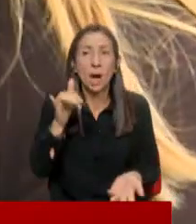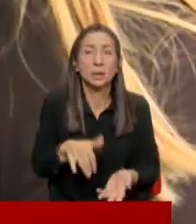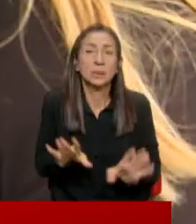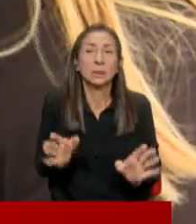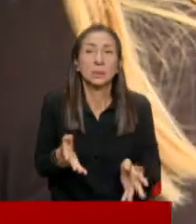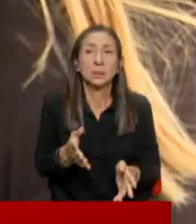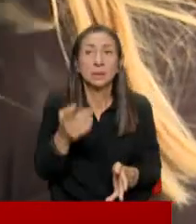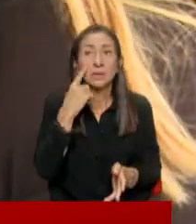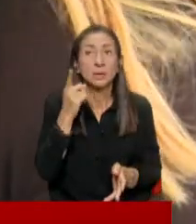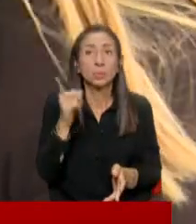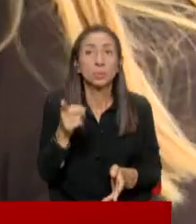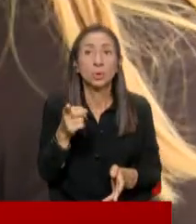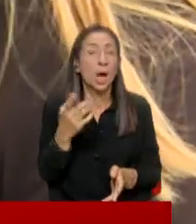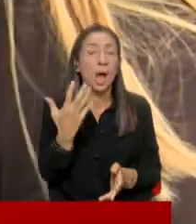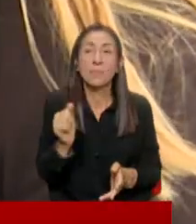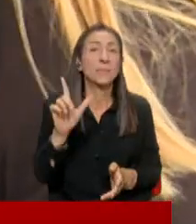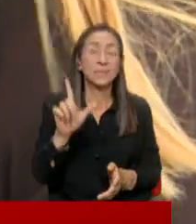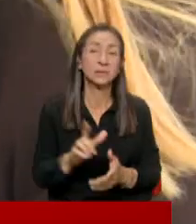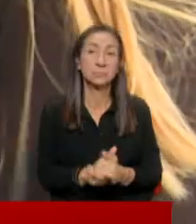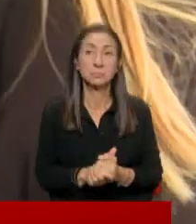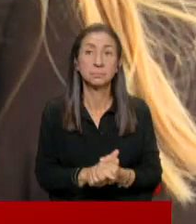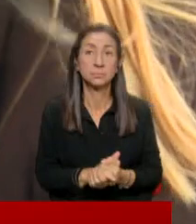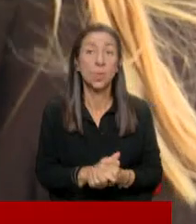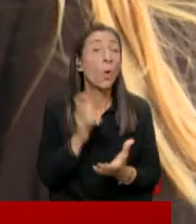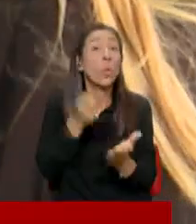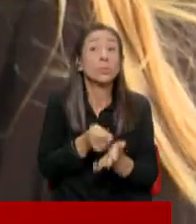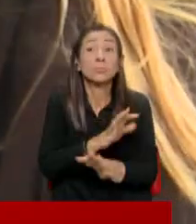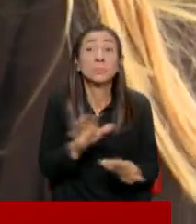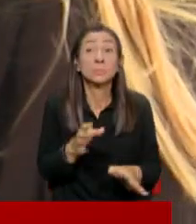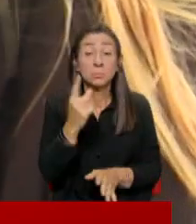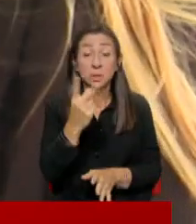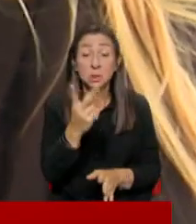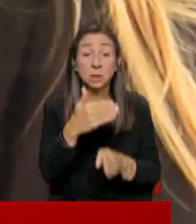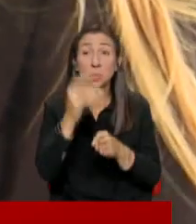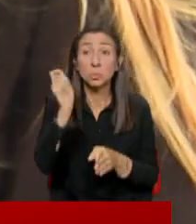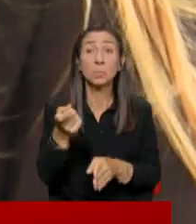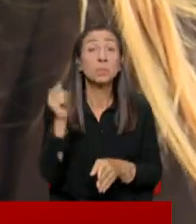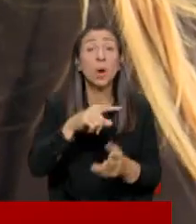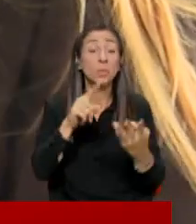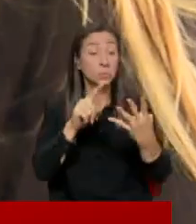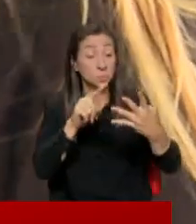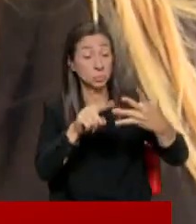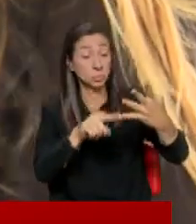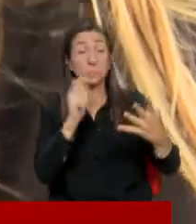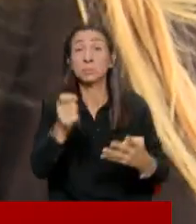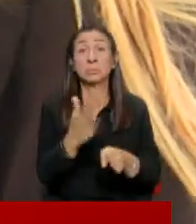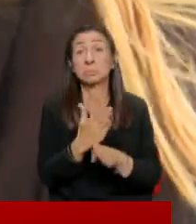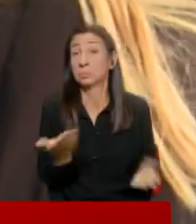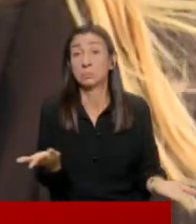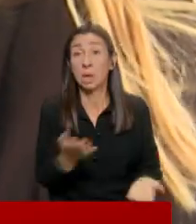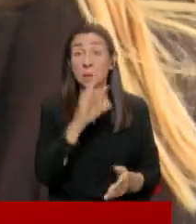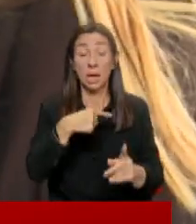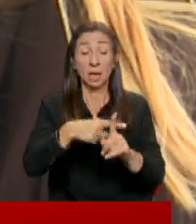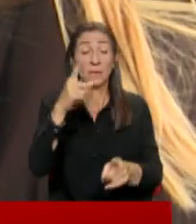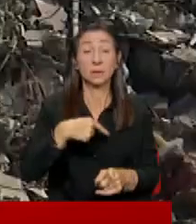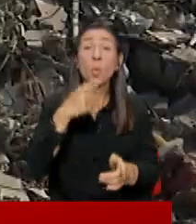değil. Devlet bunu almamalı. Ödedim ben çünkü bir ve ikinci taksi ödedim. Bir daha niye ek vergi ödeyeyim? Her şeyde ek